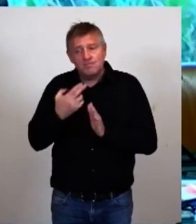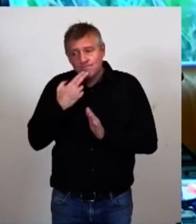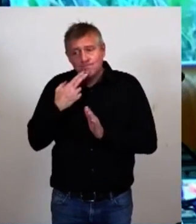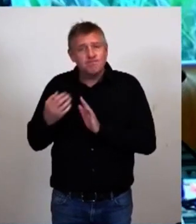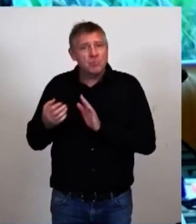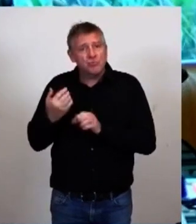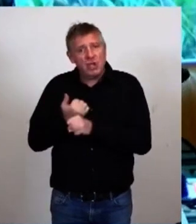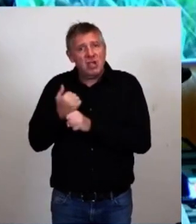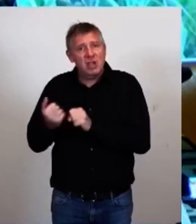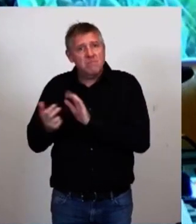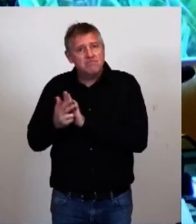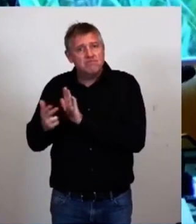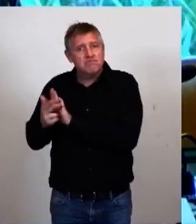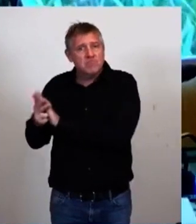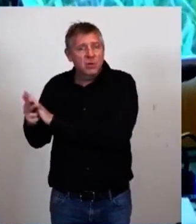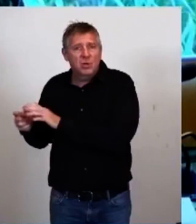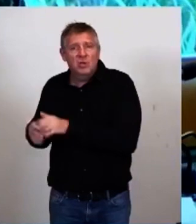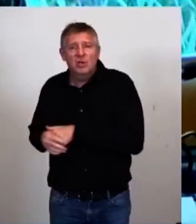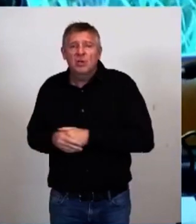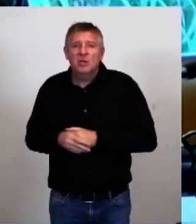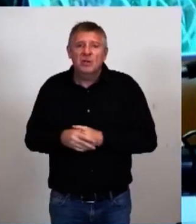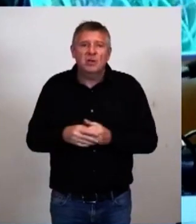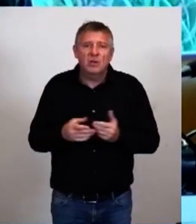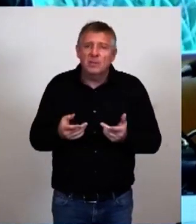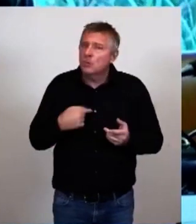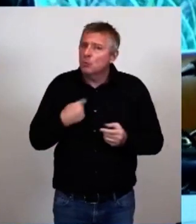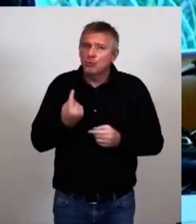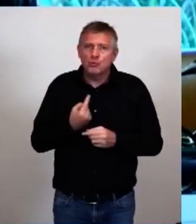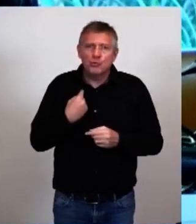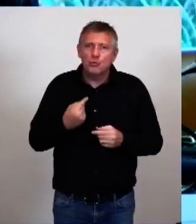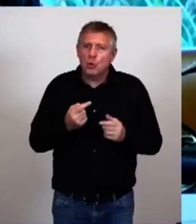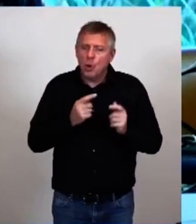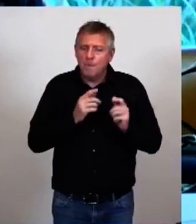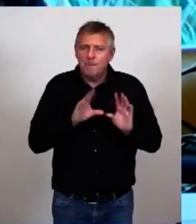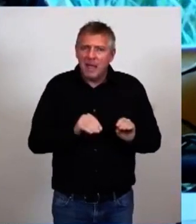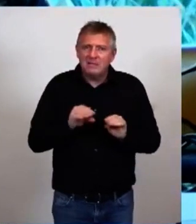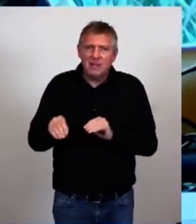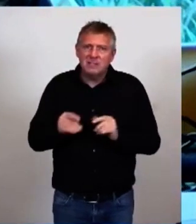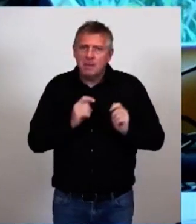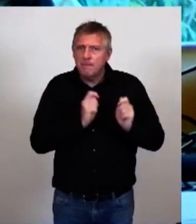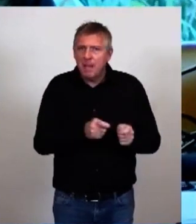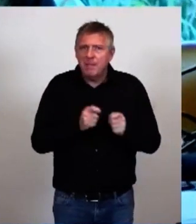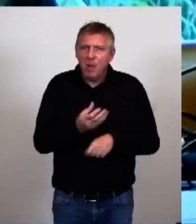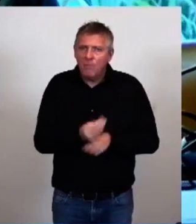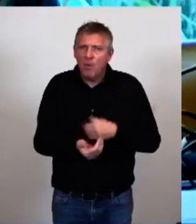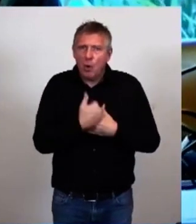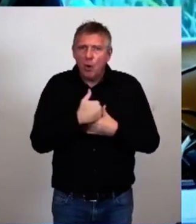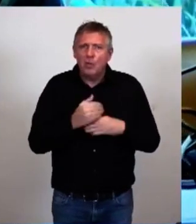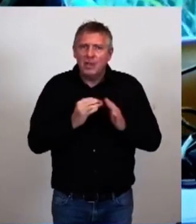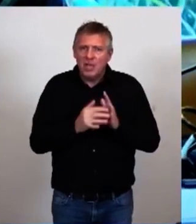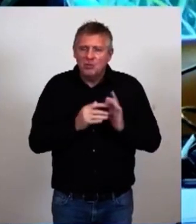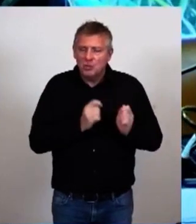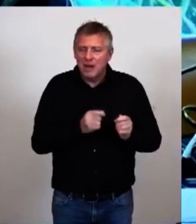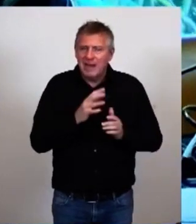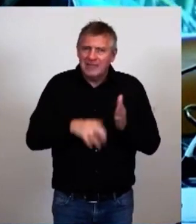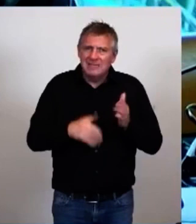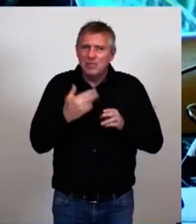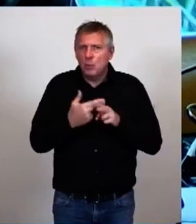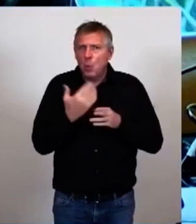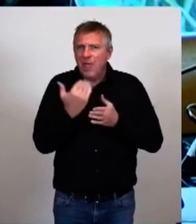il a toujours été donné une place prépondérante à la transparence et à l'objectivité des critères d'admission des enfants en crèche, à la liste d'attente, etc.